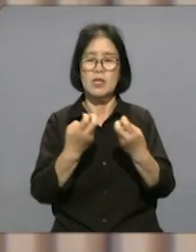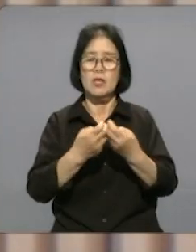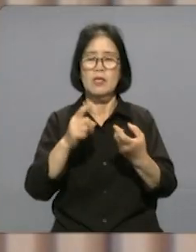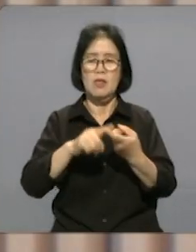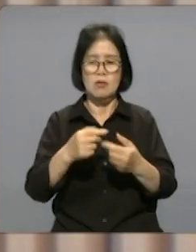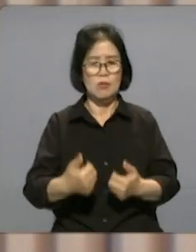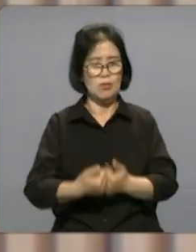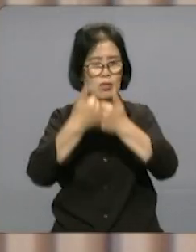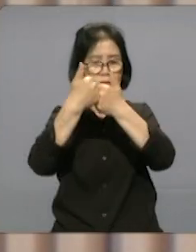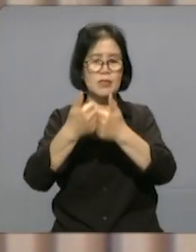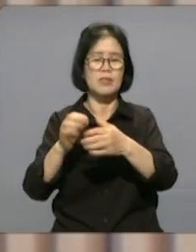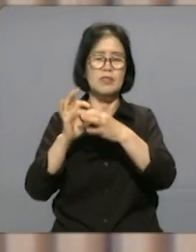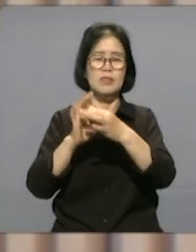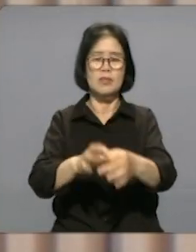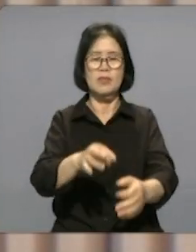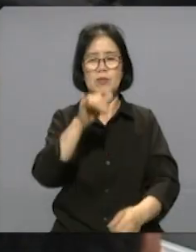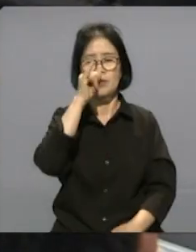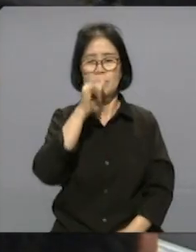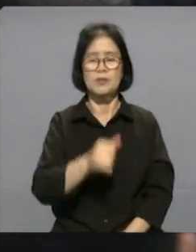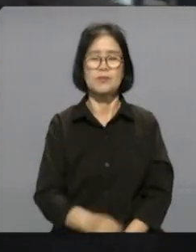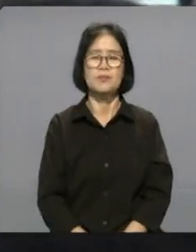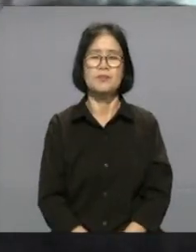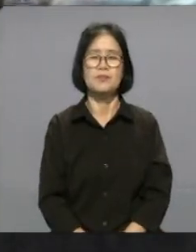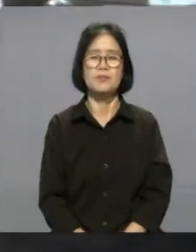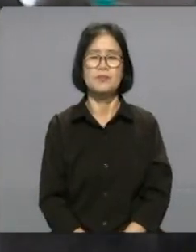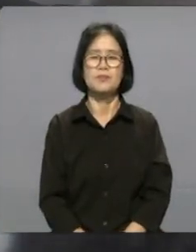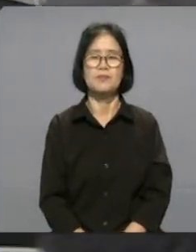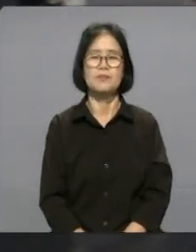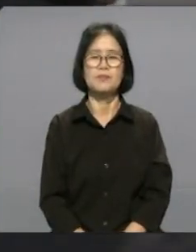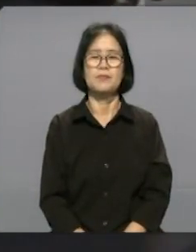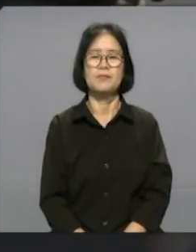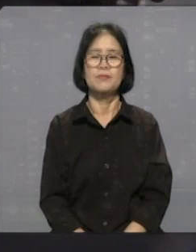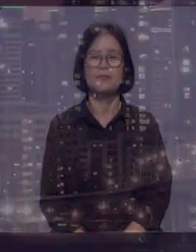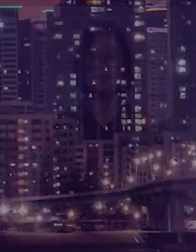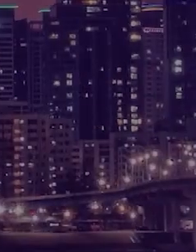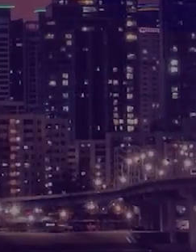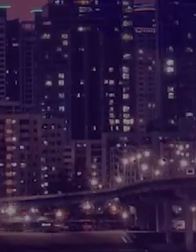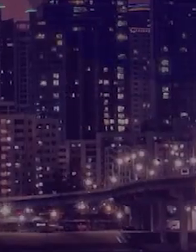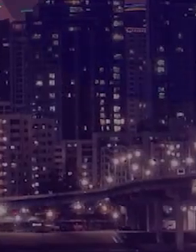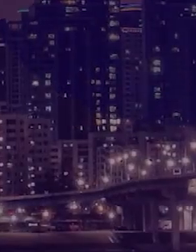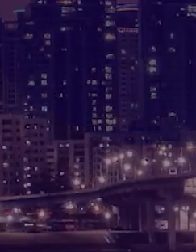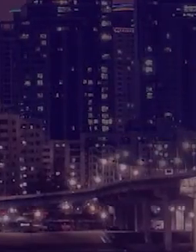대립각을 이어가고 있습니다 OBS 뉴스 김대영입니다